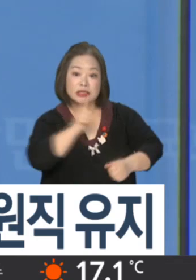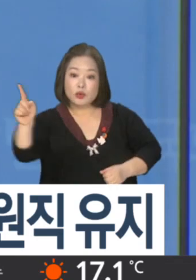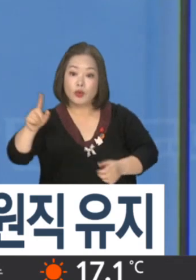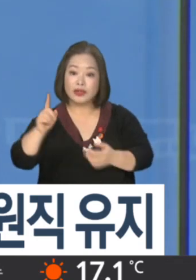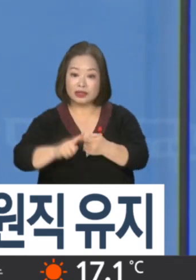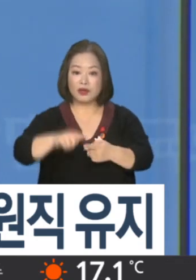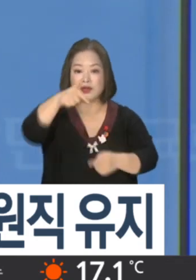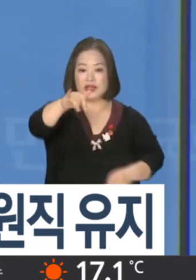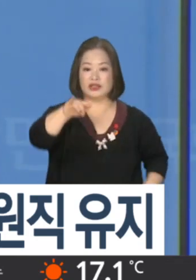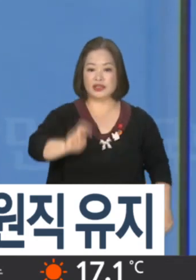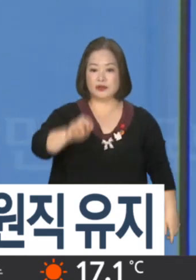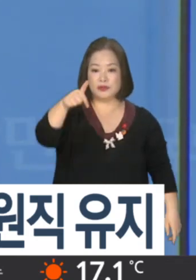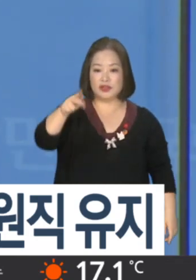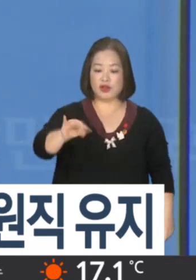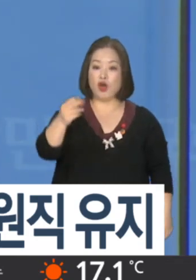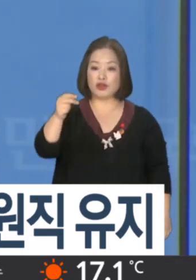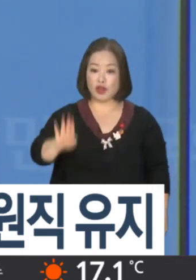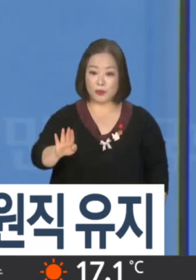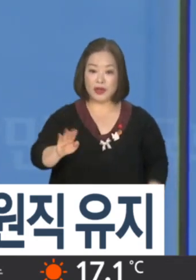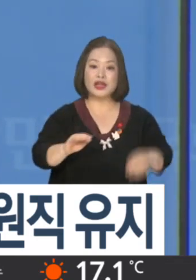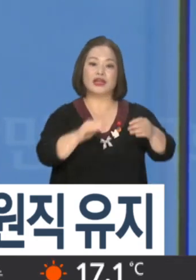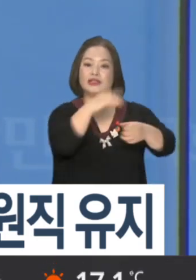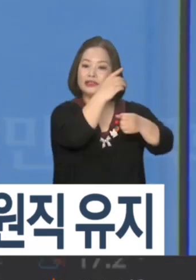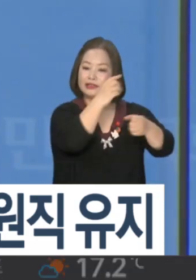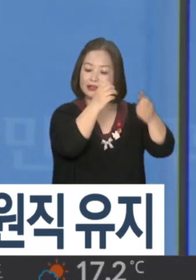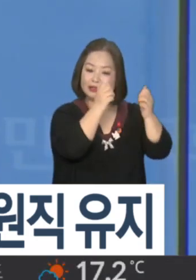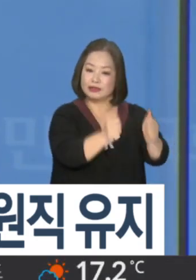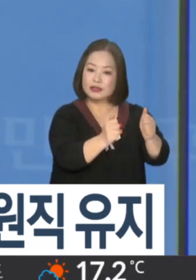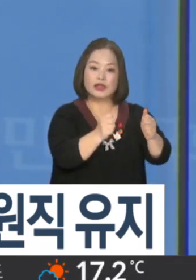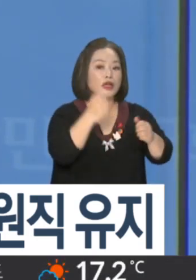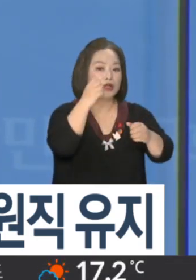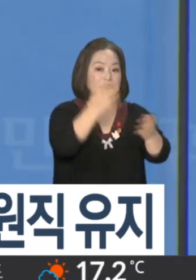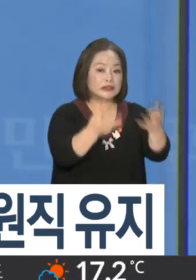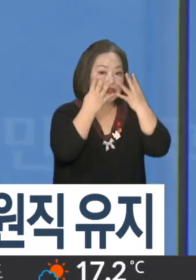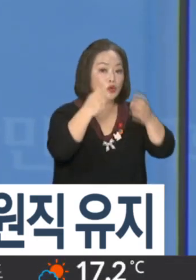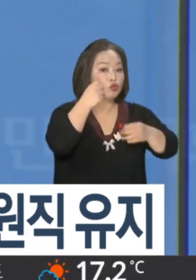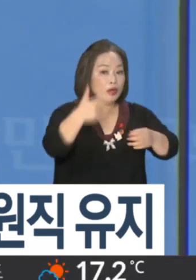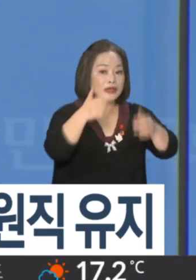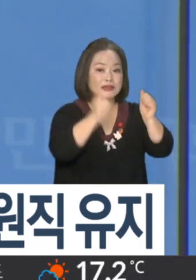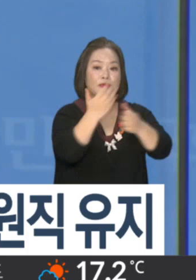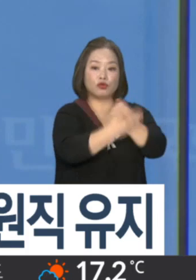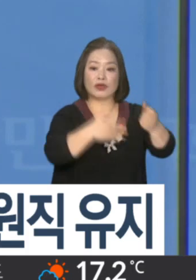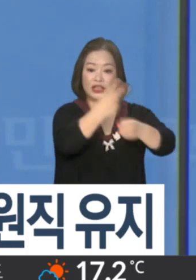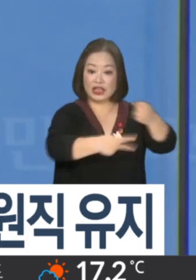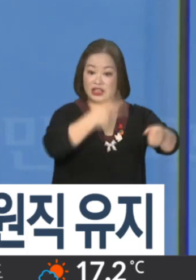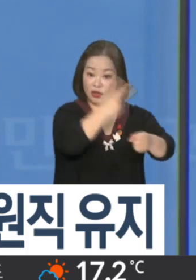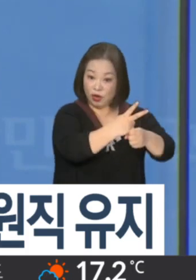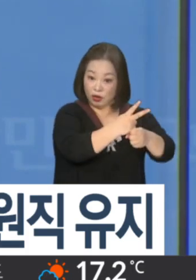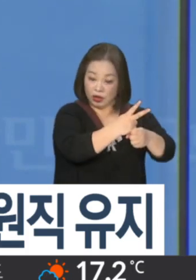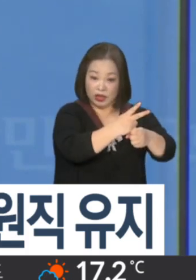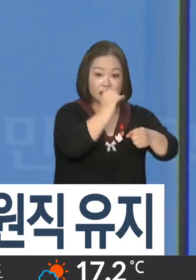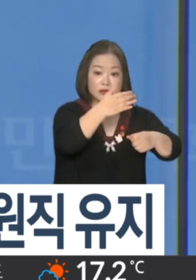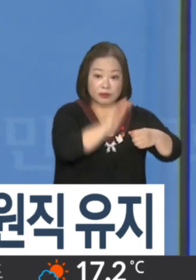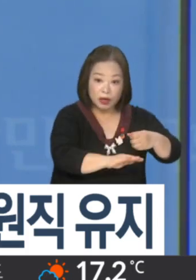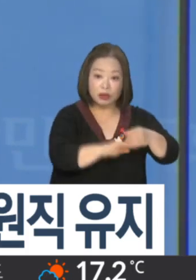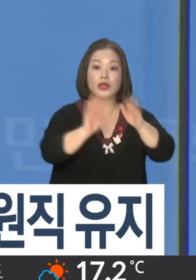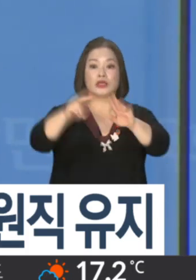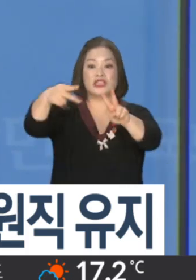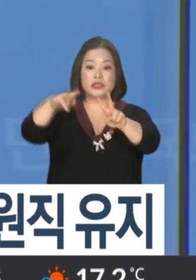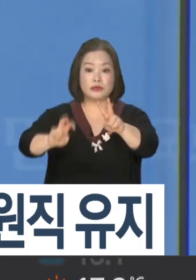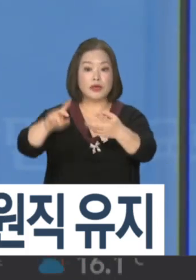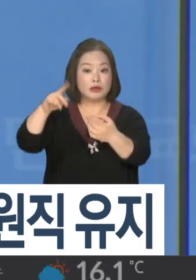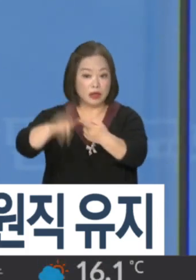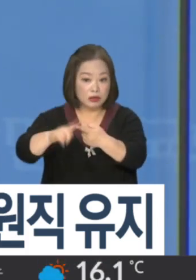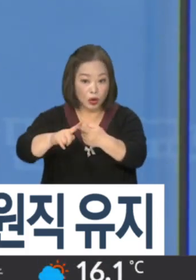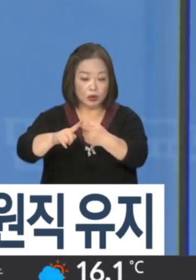의원에게 징역 6개월에 집행위에 2년을 선고한 원심을 파기하고 무죄를 선고했습니다 김의 원에게 땅을